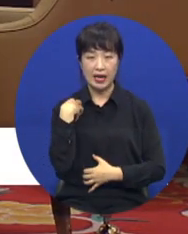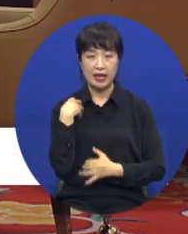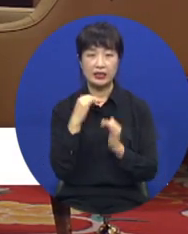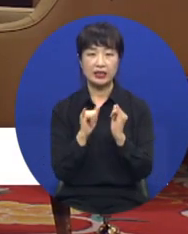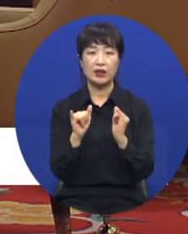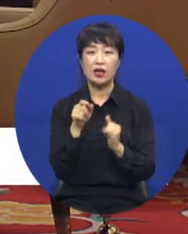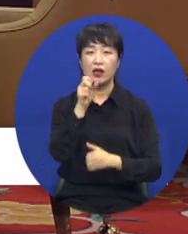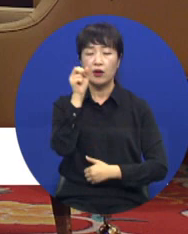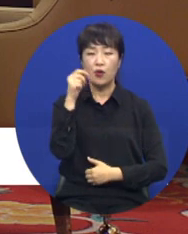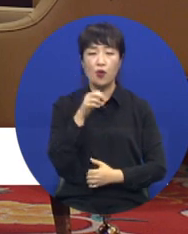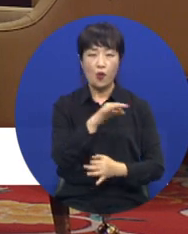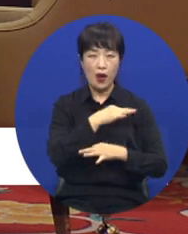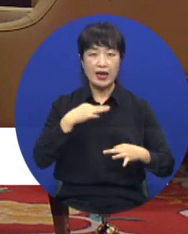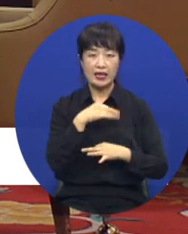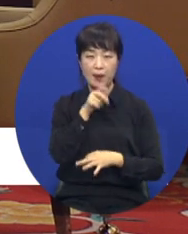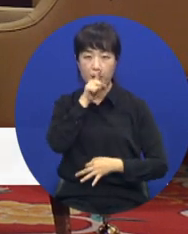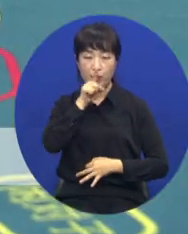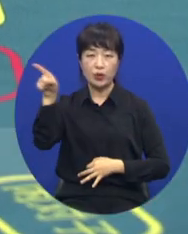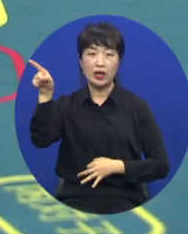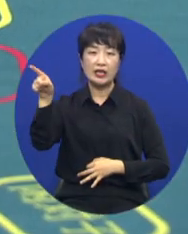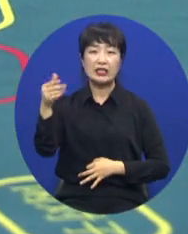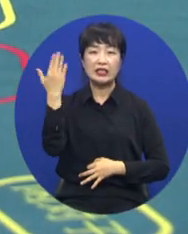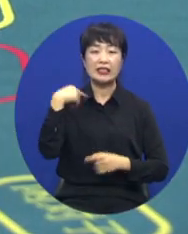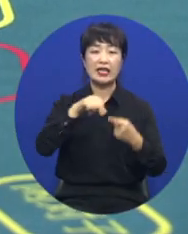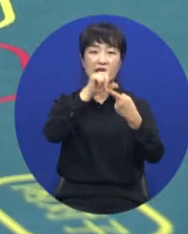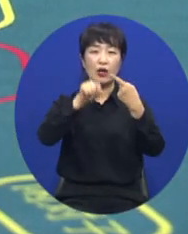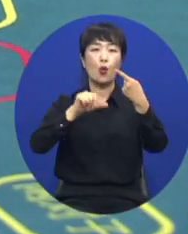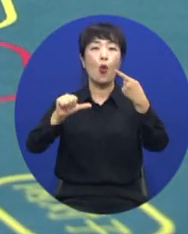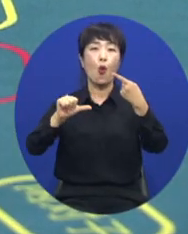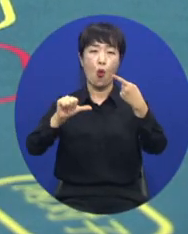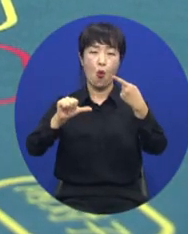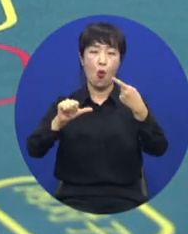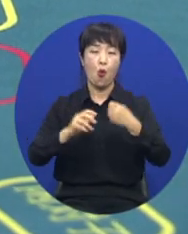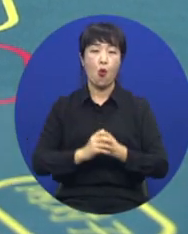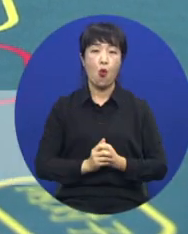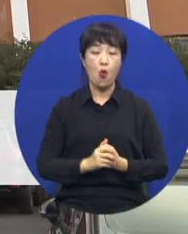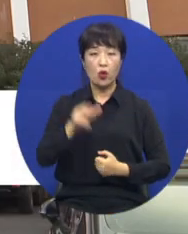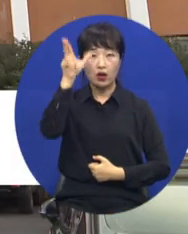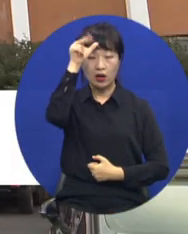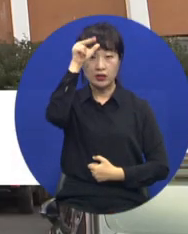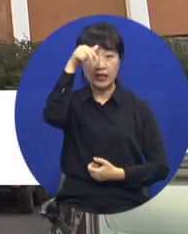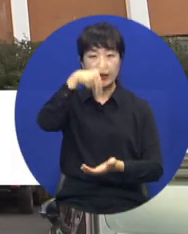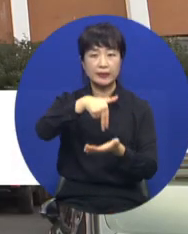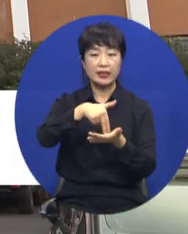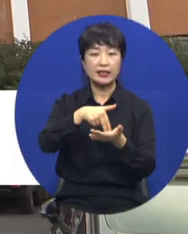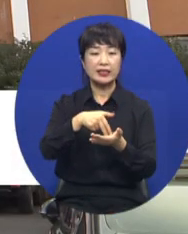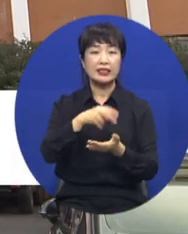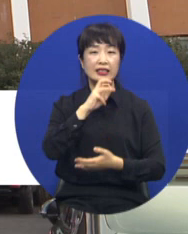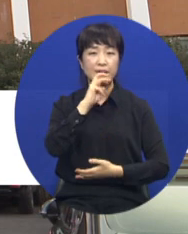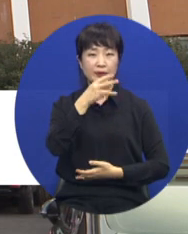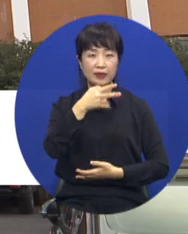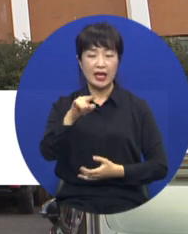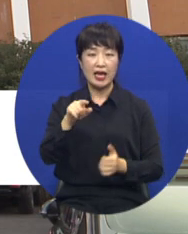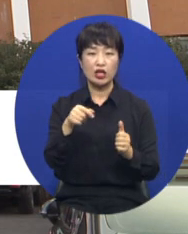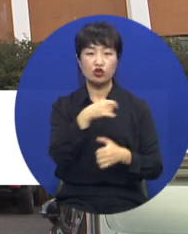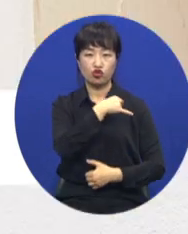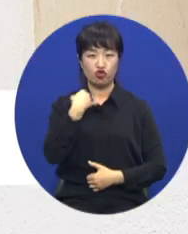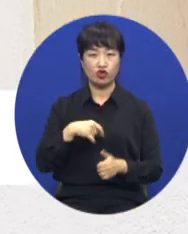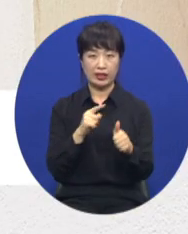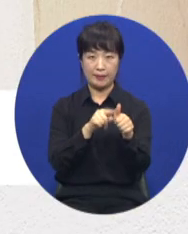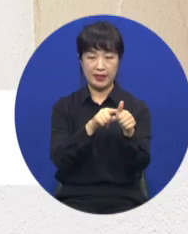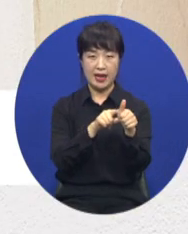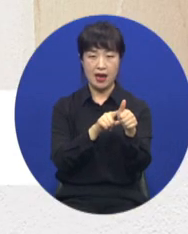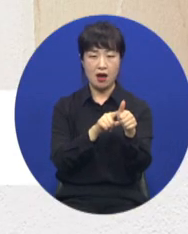경찰에 횡령 혐의로 고소한 것은 지난 5일. 경찰은 30대 중국인 남성을 최근